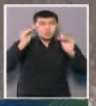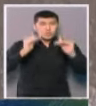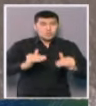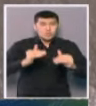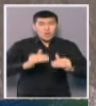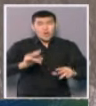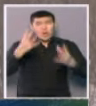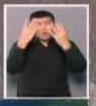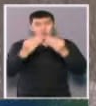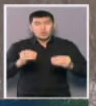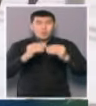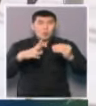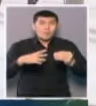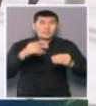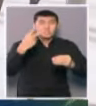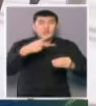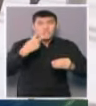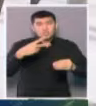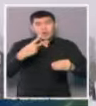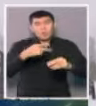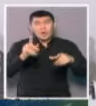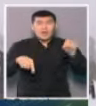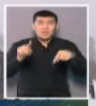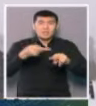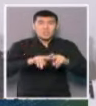төмендесе, күндіз -15-20, кей жерлерде